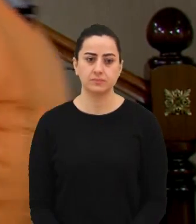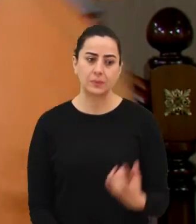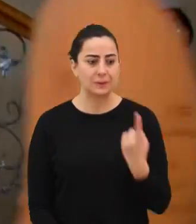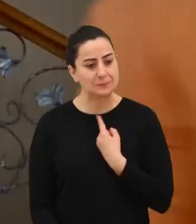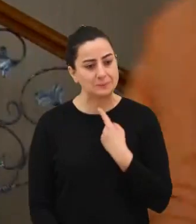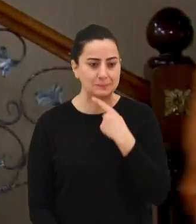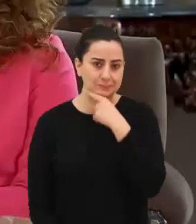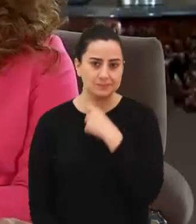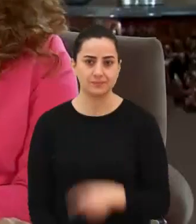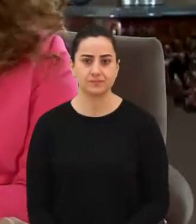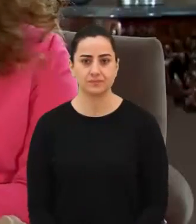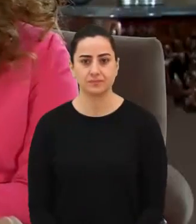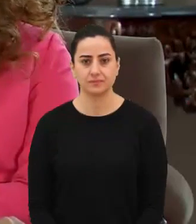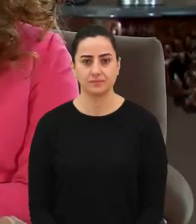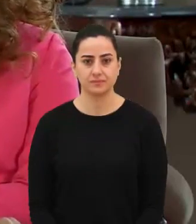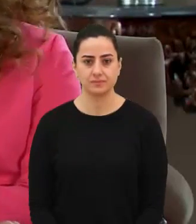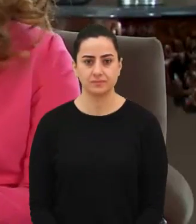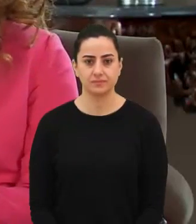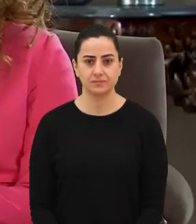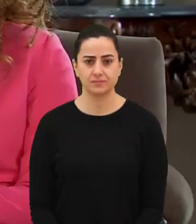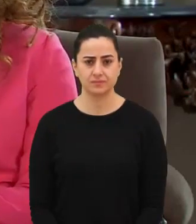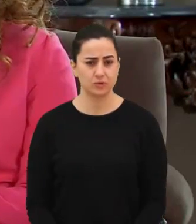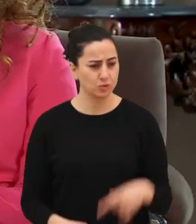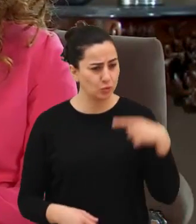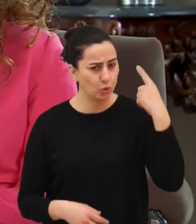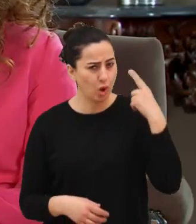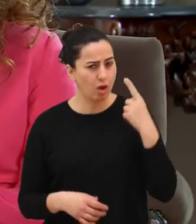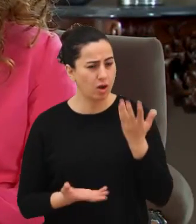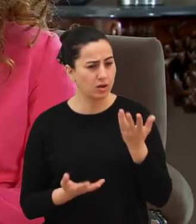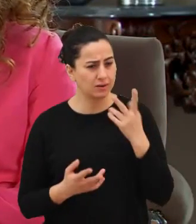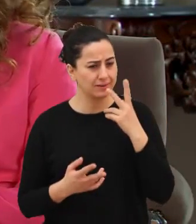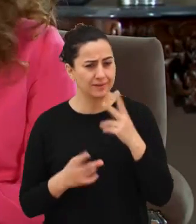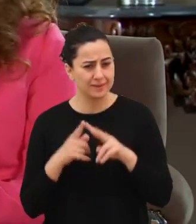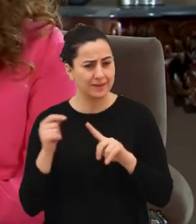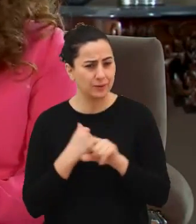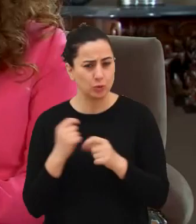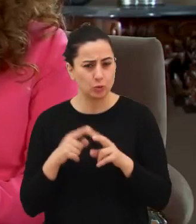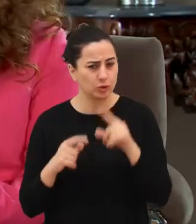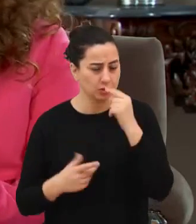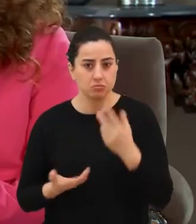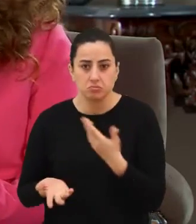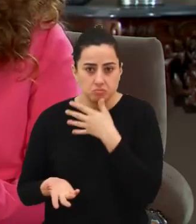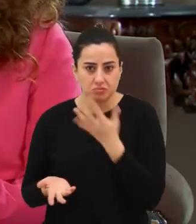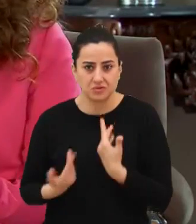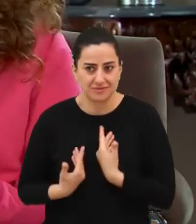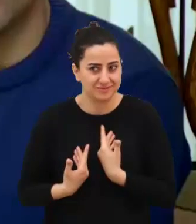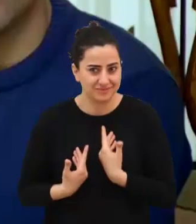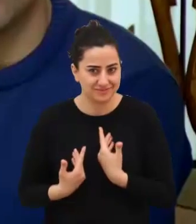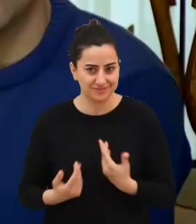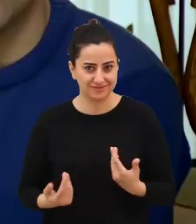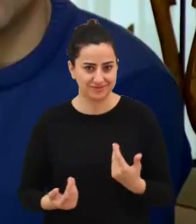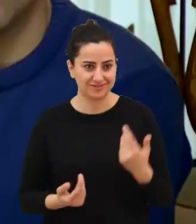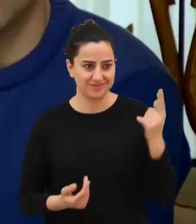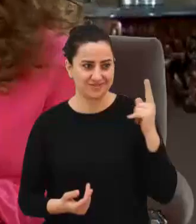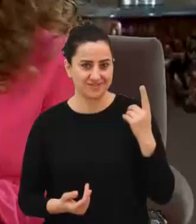Emredersiniz efendim. Rüyam, hakikaten kimmiş bu Nilgün ya? Nereden bileyim aşkım ben yani.